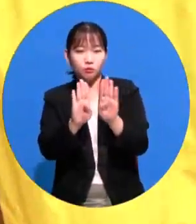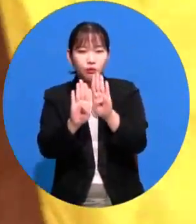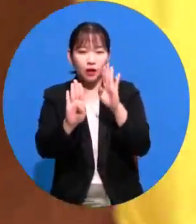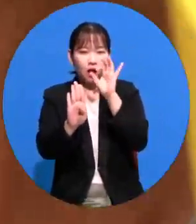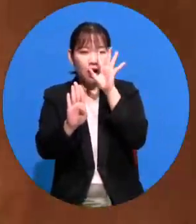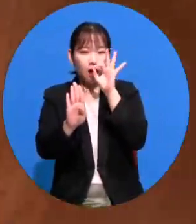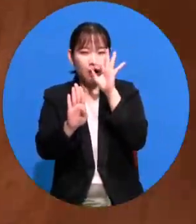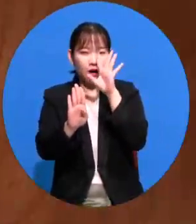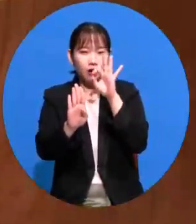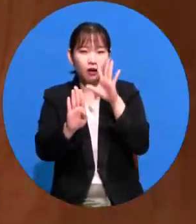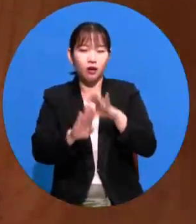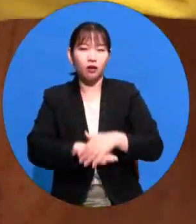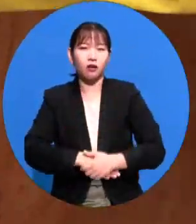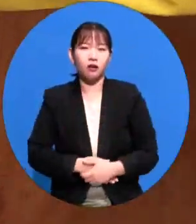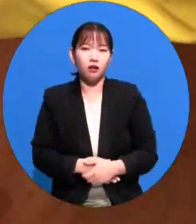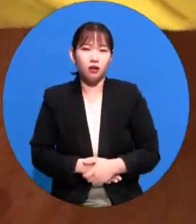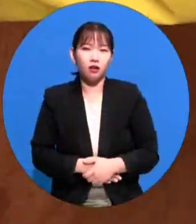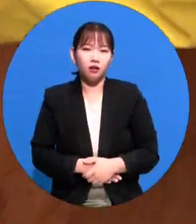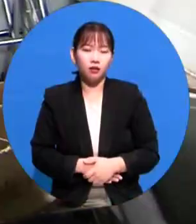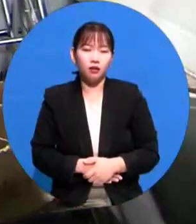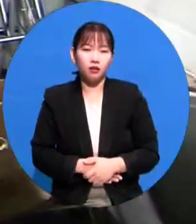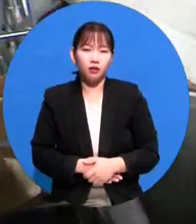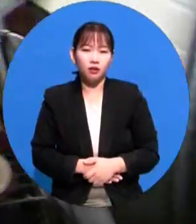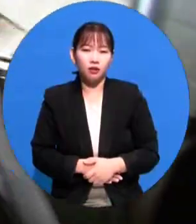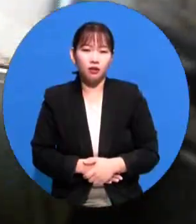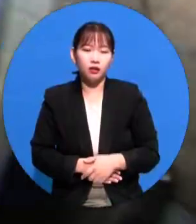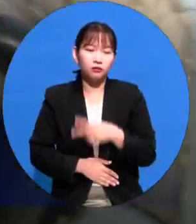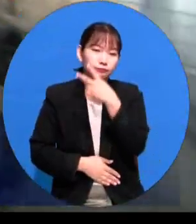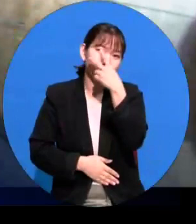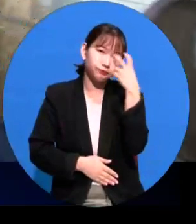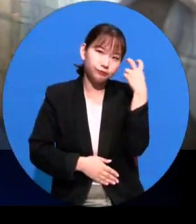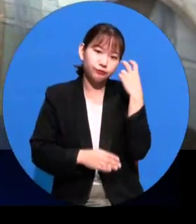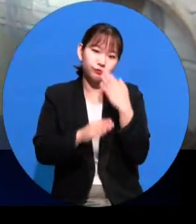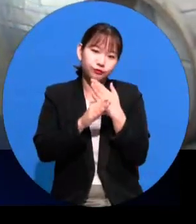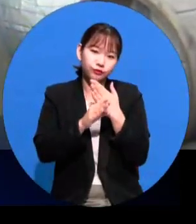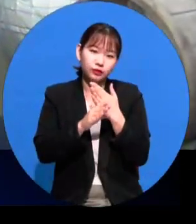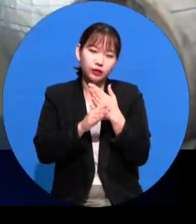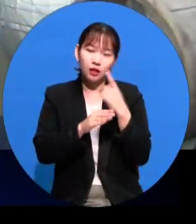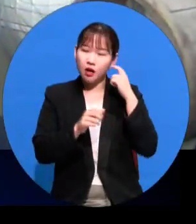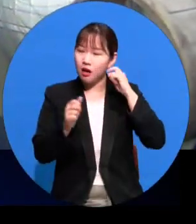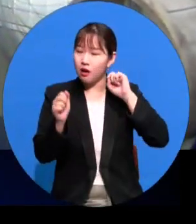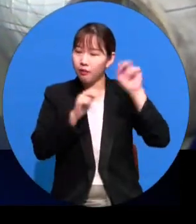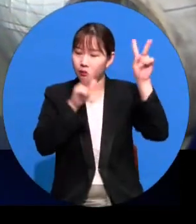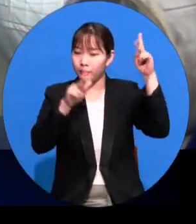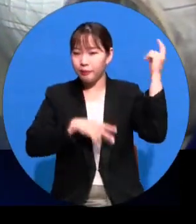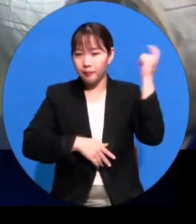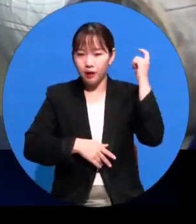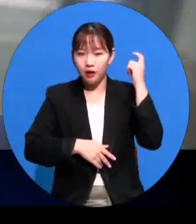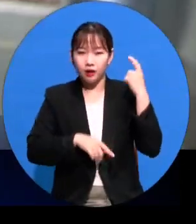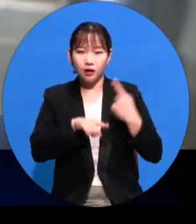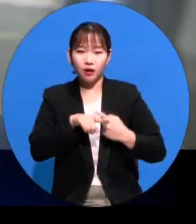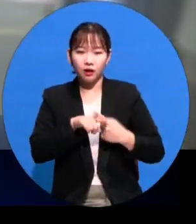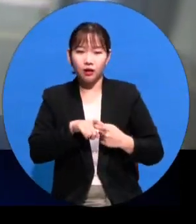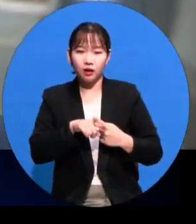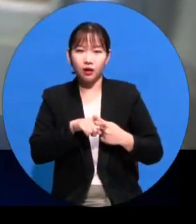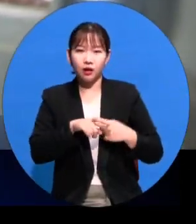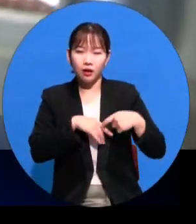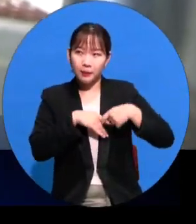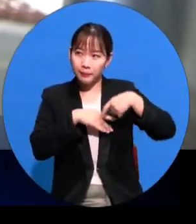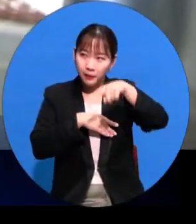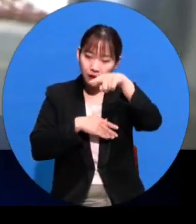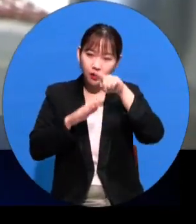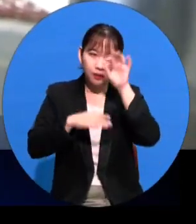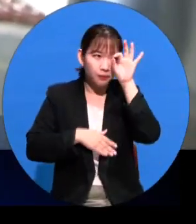문조차 열리지 않고 있습니다. 잠을 자고 있었는데 천둥 소리가 난 것처럼 소리 때문에